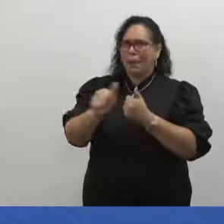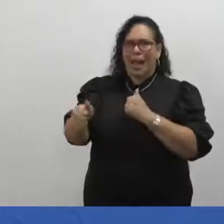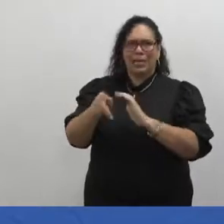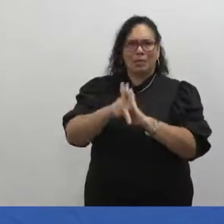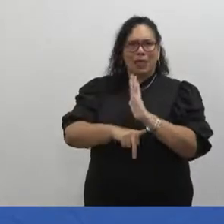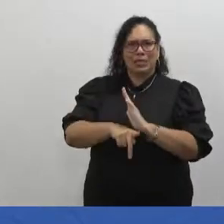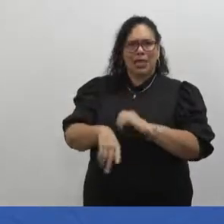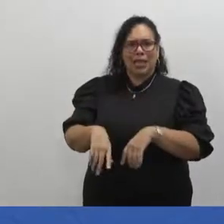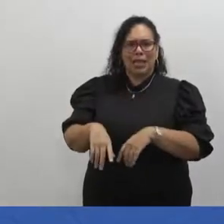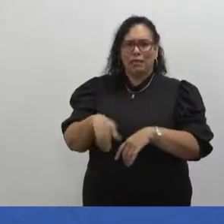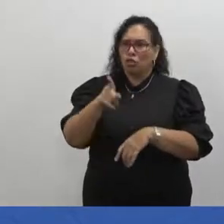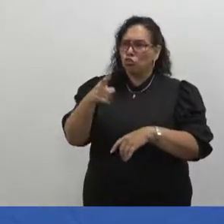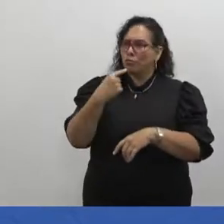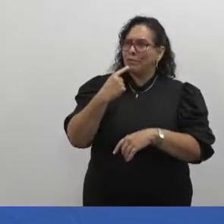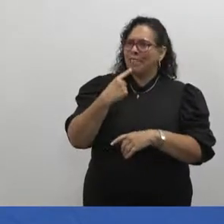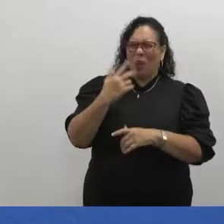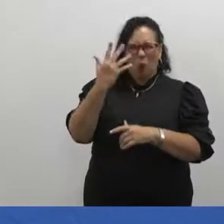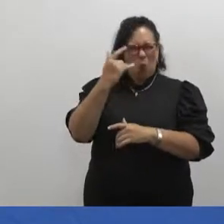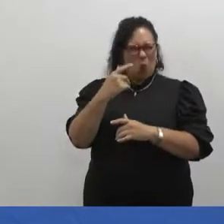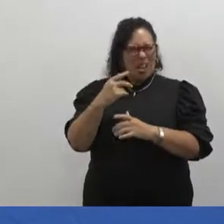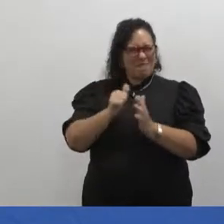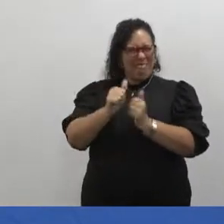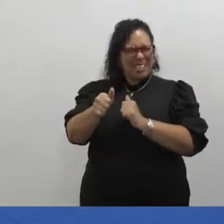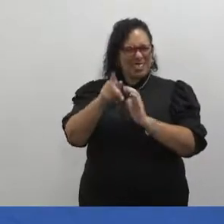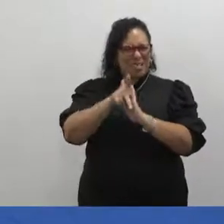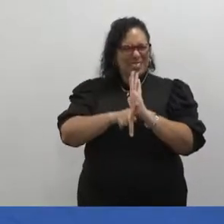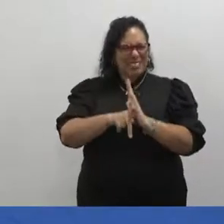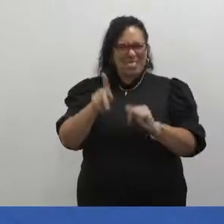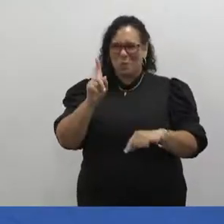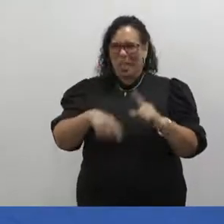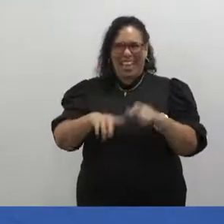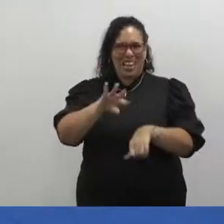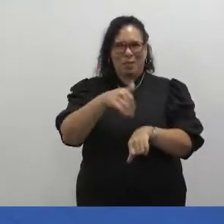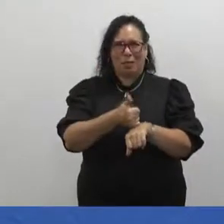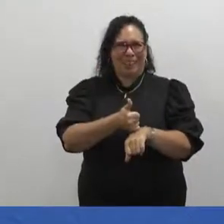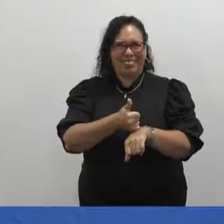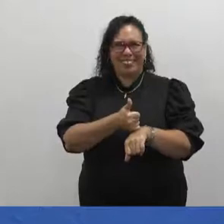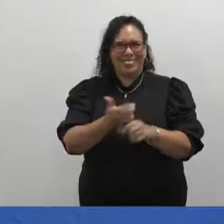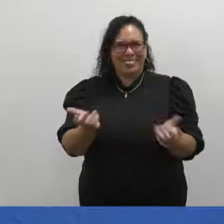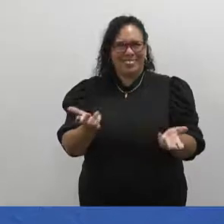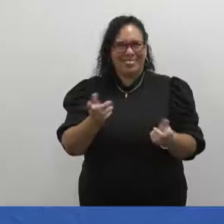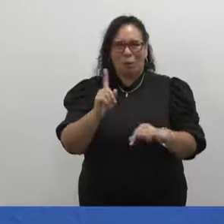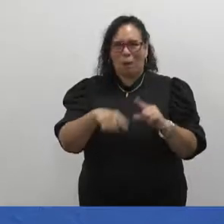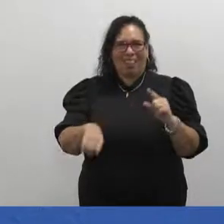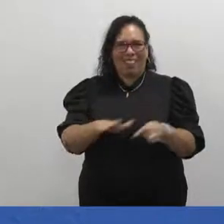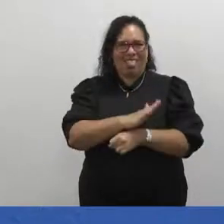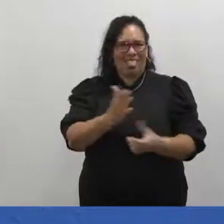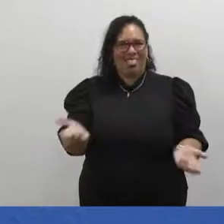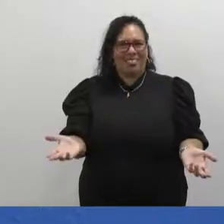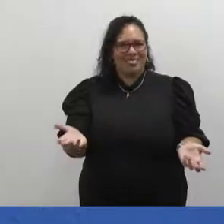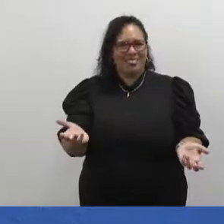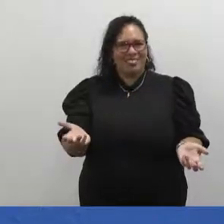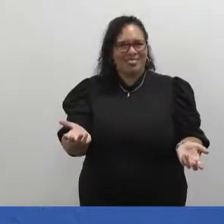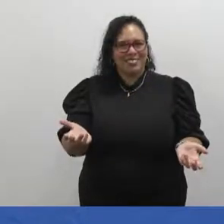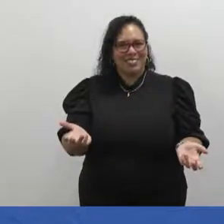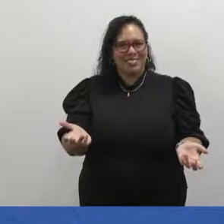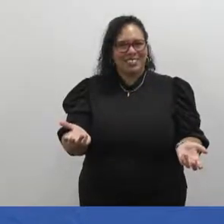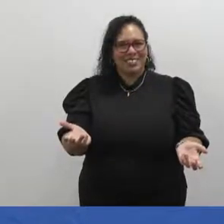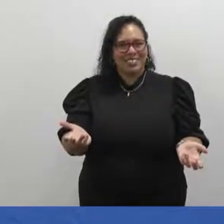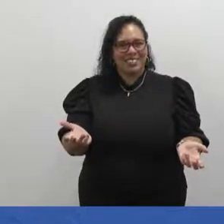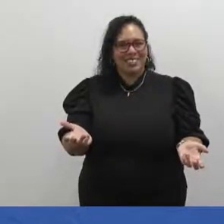sực cái đây xem ra chất pin môn được bao dương ta hỏi nằng nói ta dương